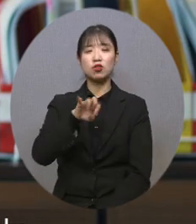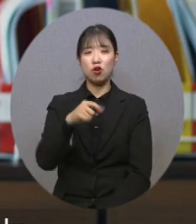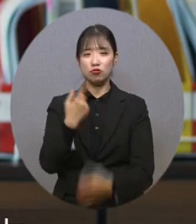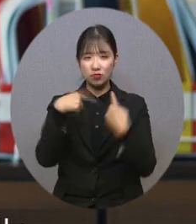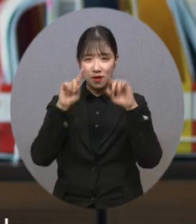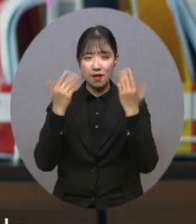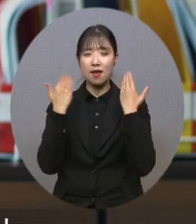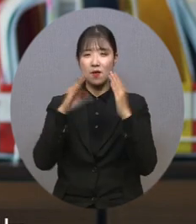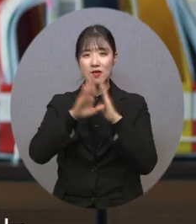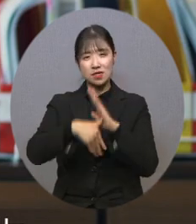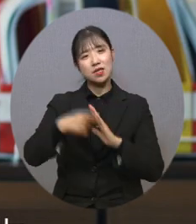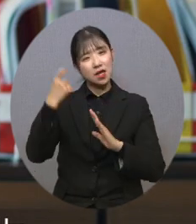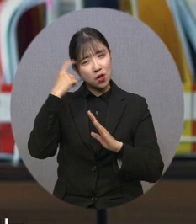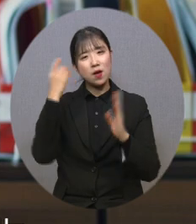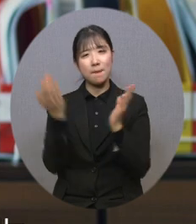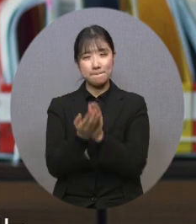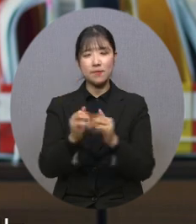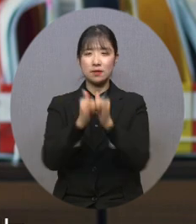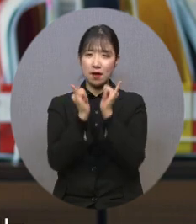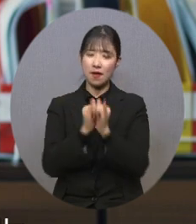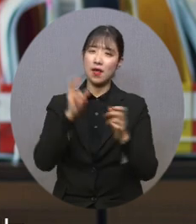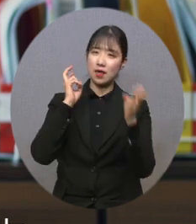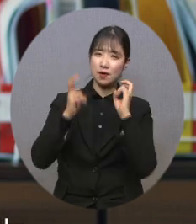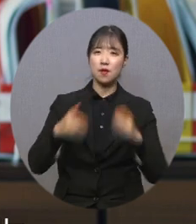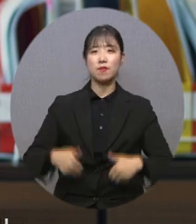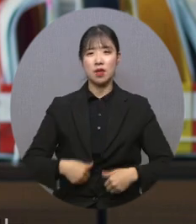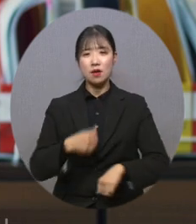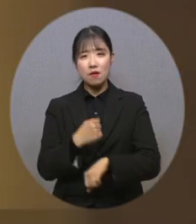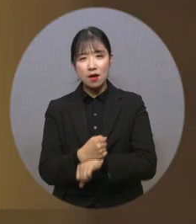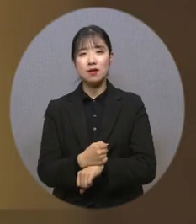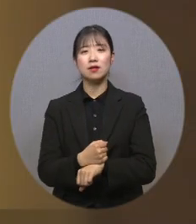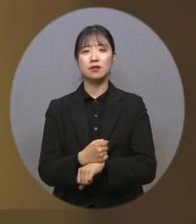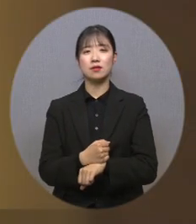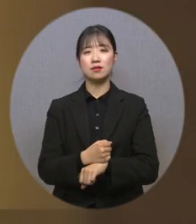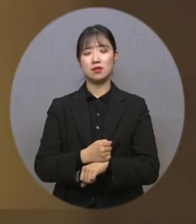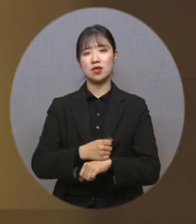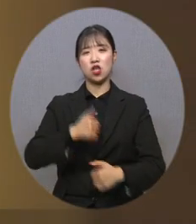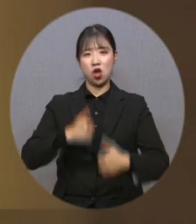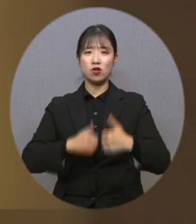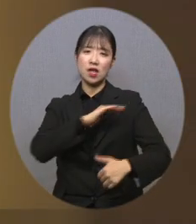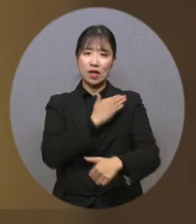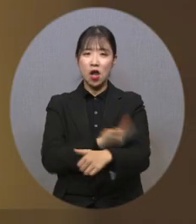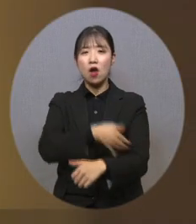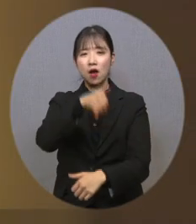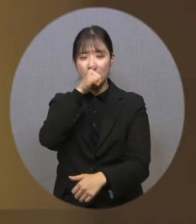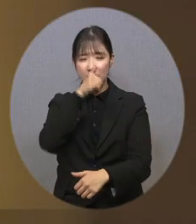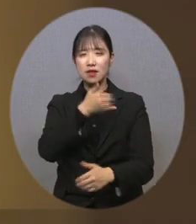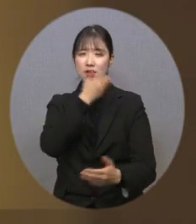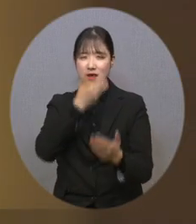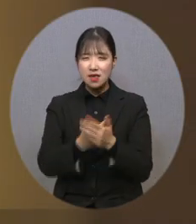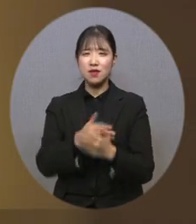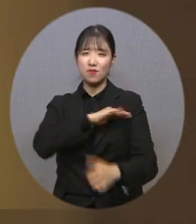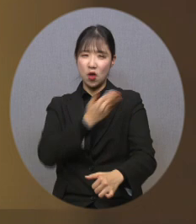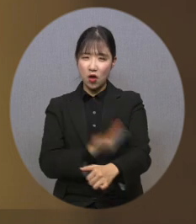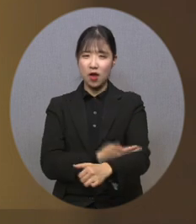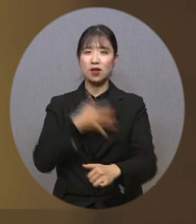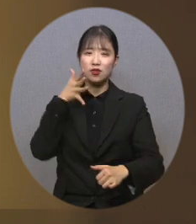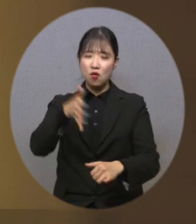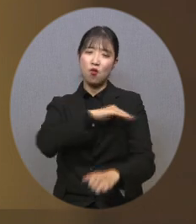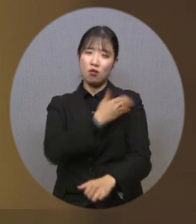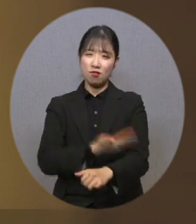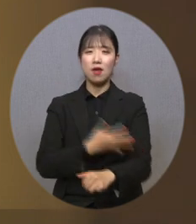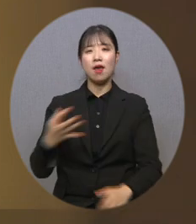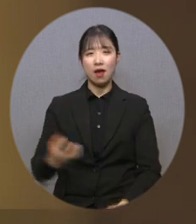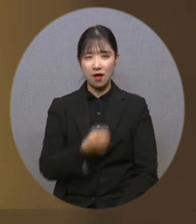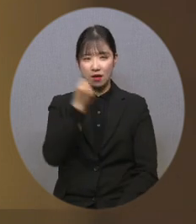시대 정신에 맞춰 사회와 기업에서 필요로 하는 경쟁력 있는 핵심 역량과 전공 역량을